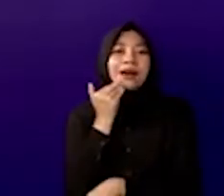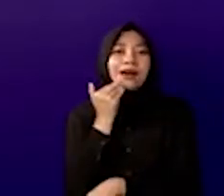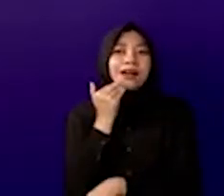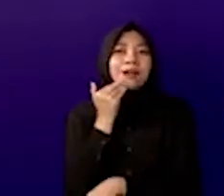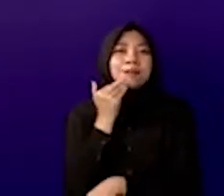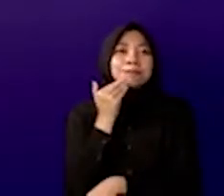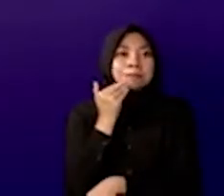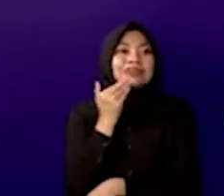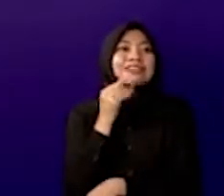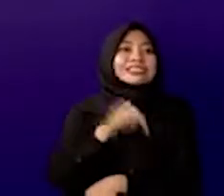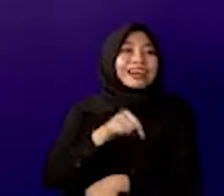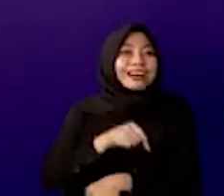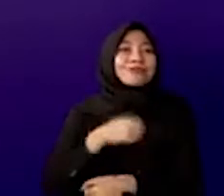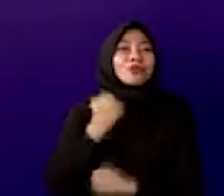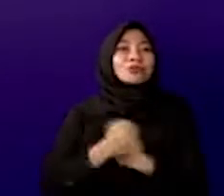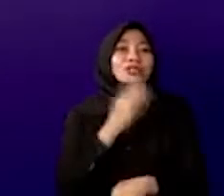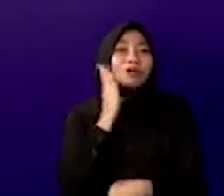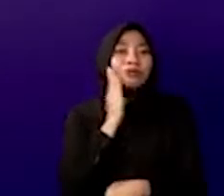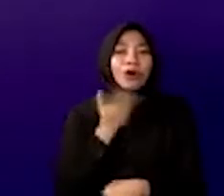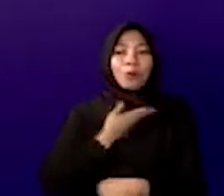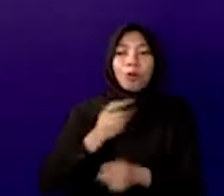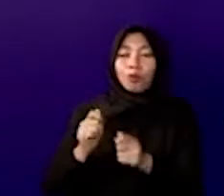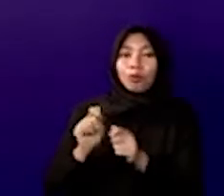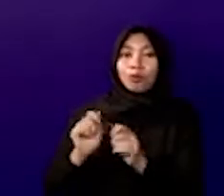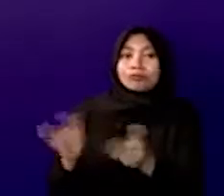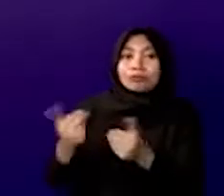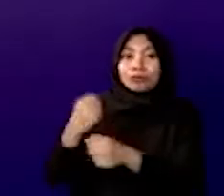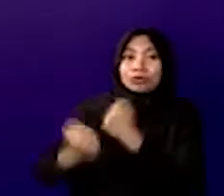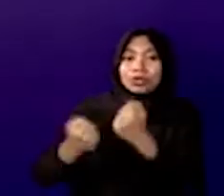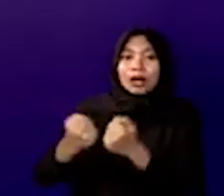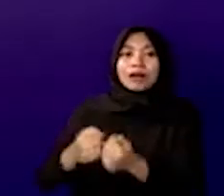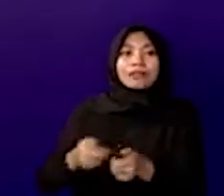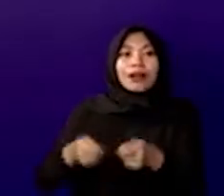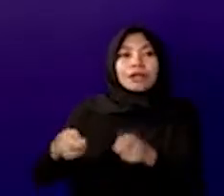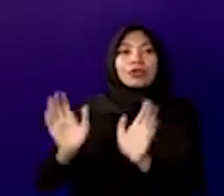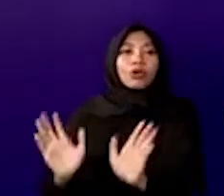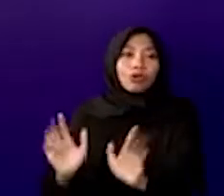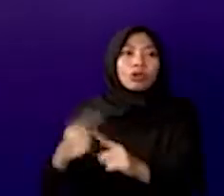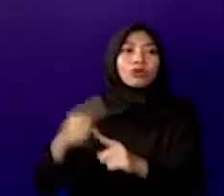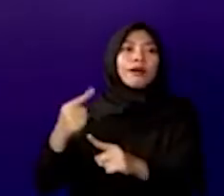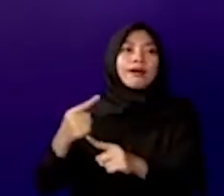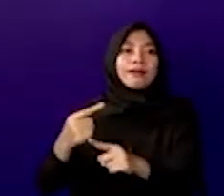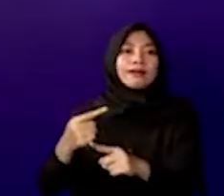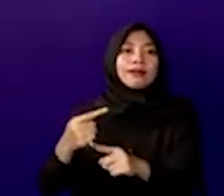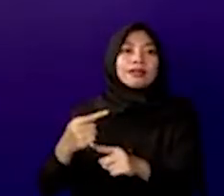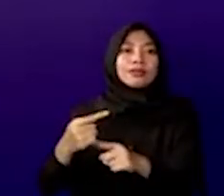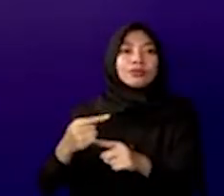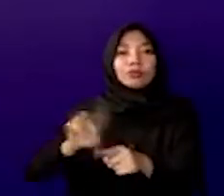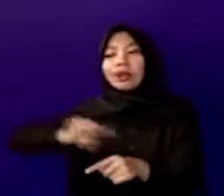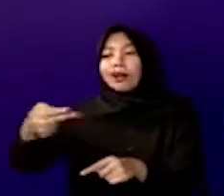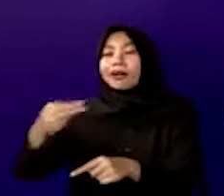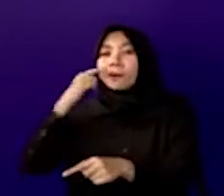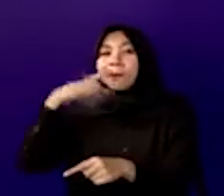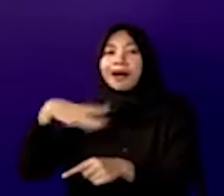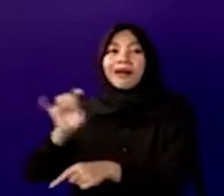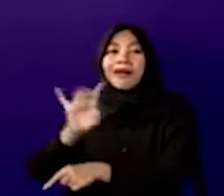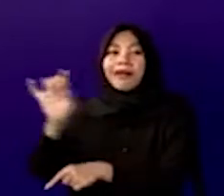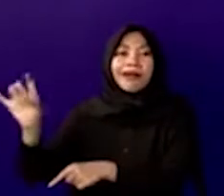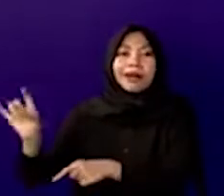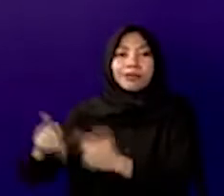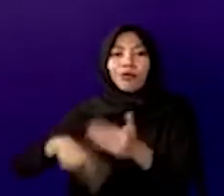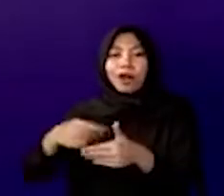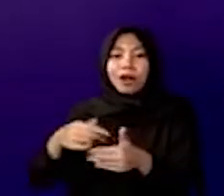wiraswasta tinggal mendaftar saja Pak dengan mendaftar sudah dapat izin sehingga bisa mengurus ke perbankan dan yang lain dengan program